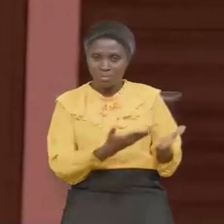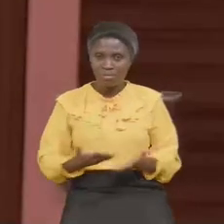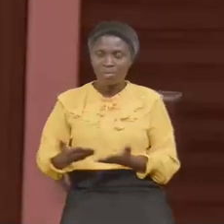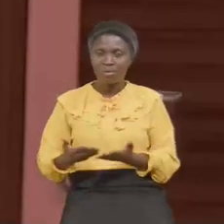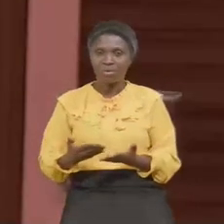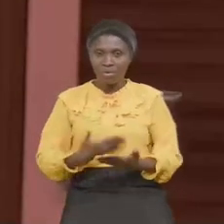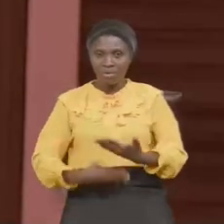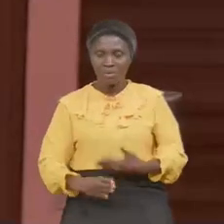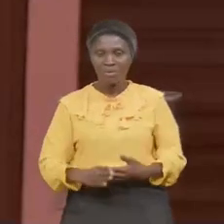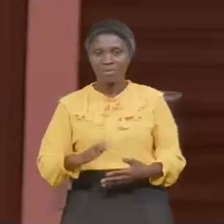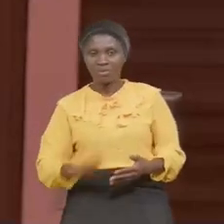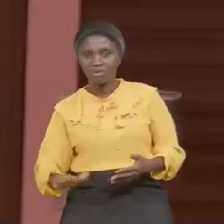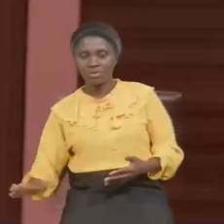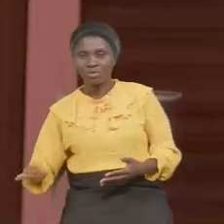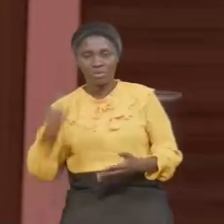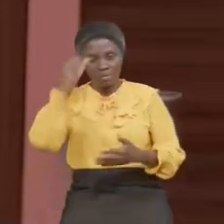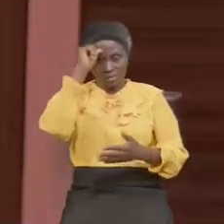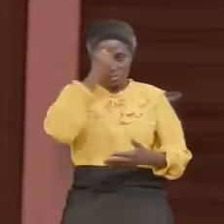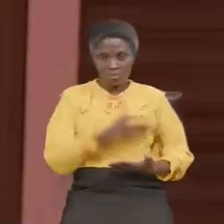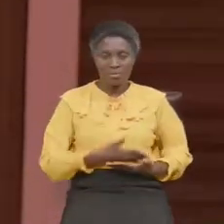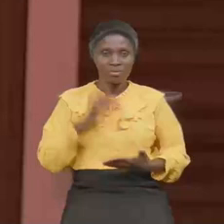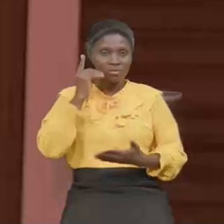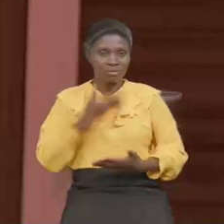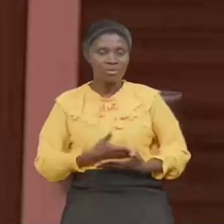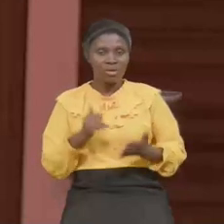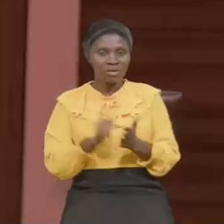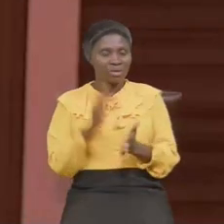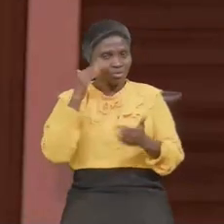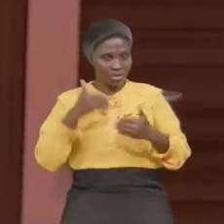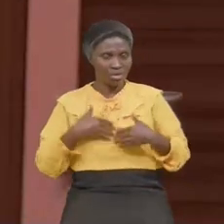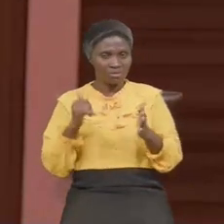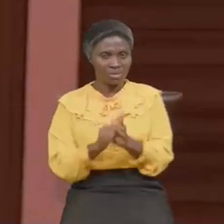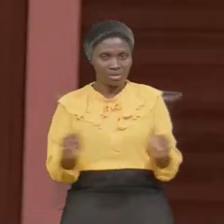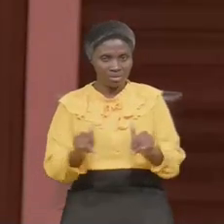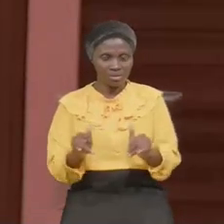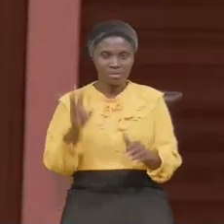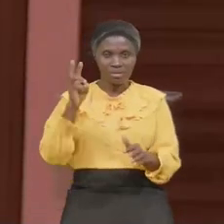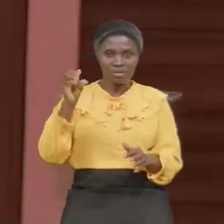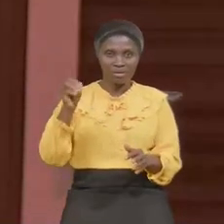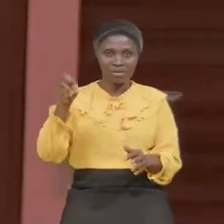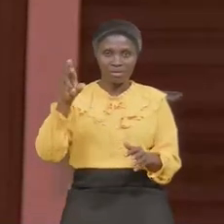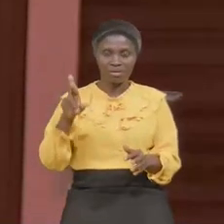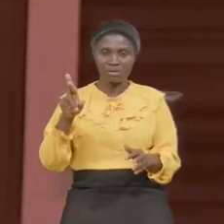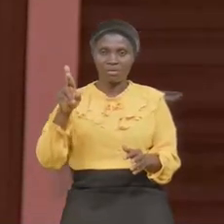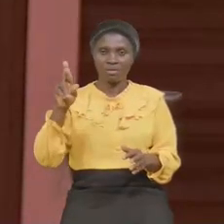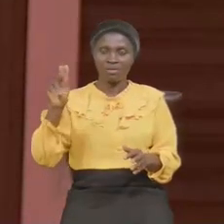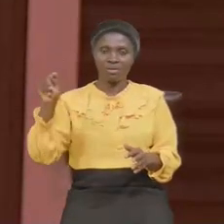Donnez des enfants qui vont également porter cette image. Soyez féconds, multipliez-vous. Remplissez la terre.